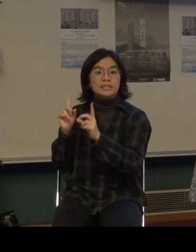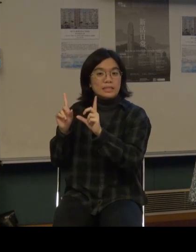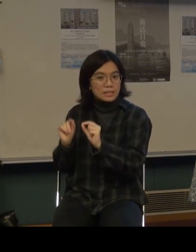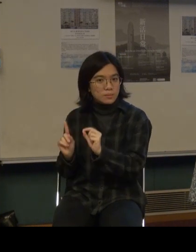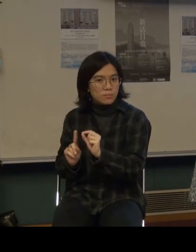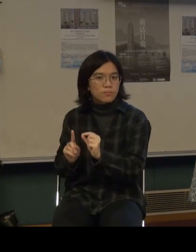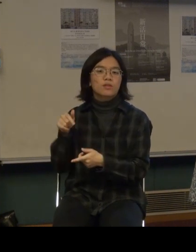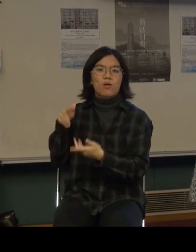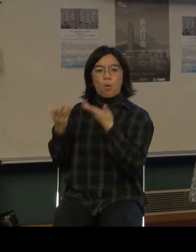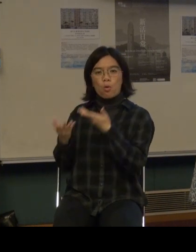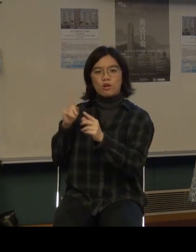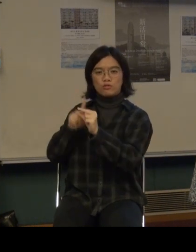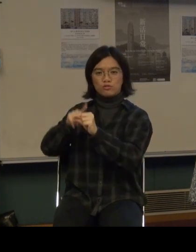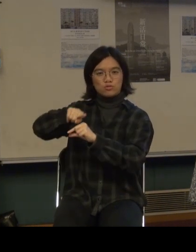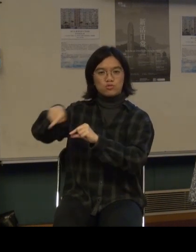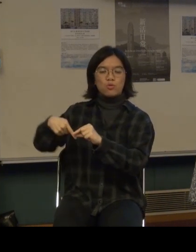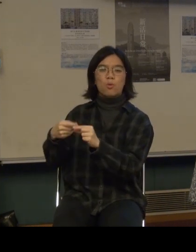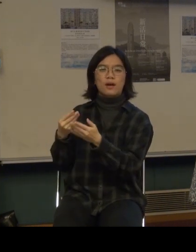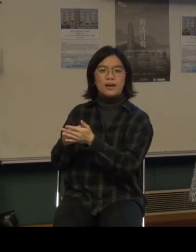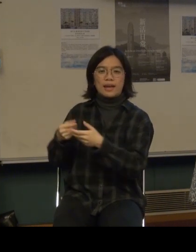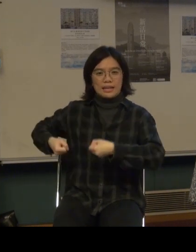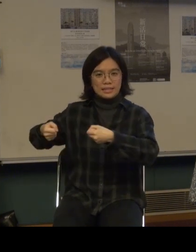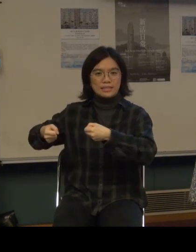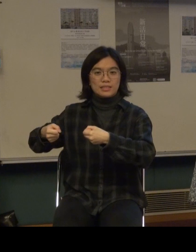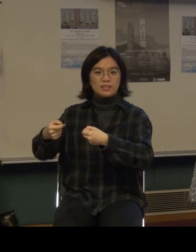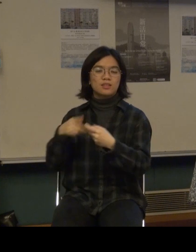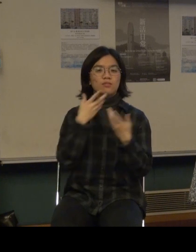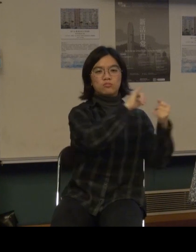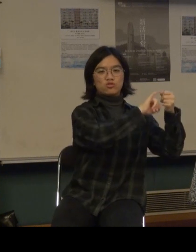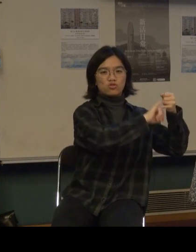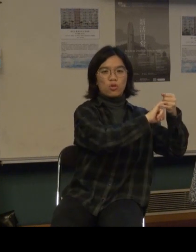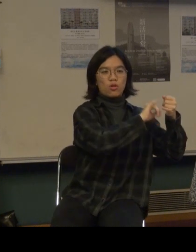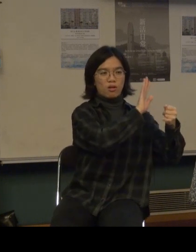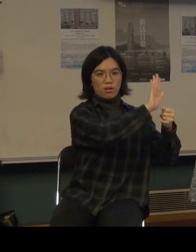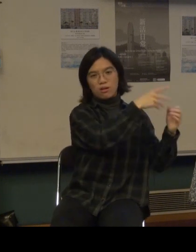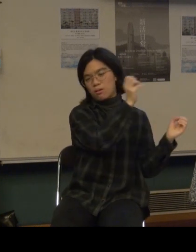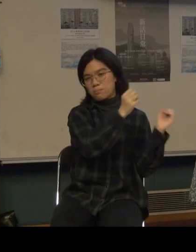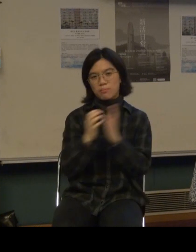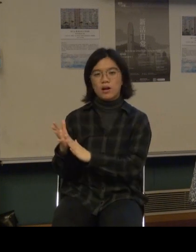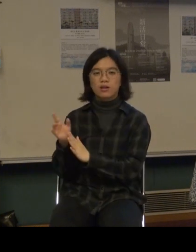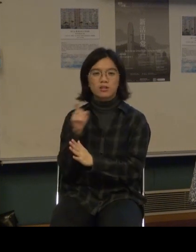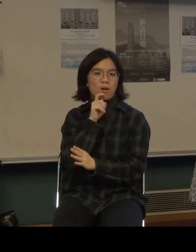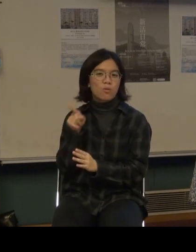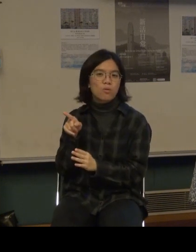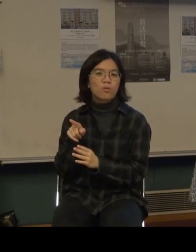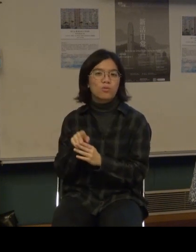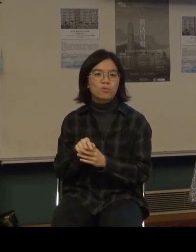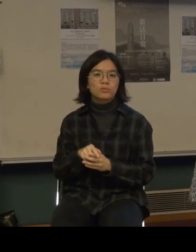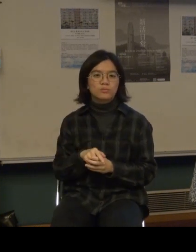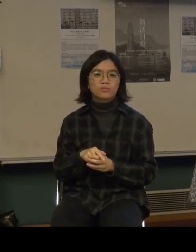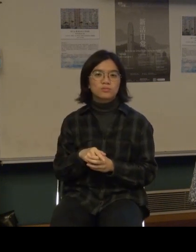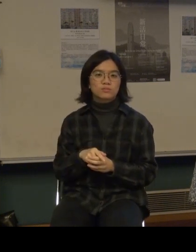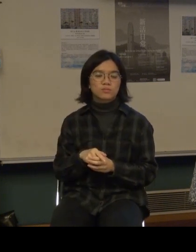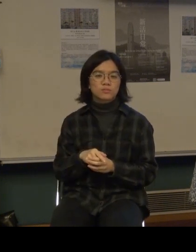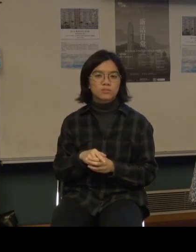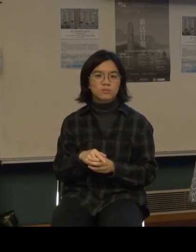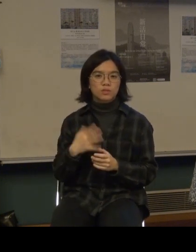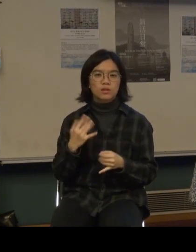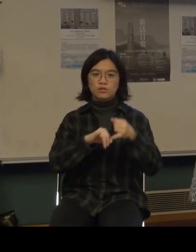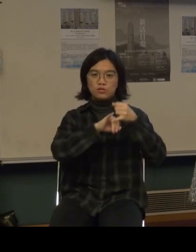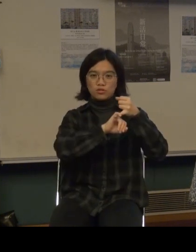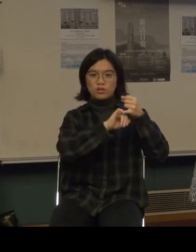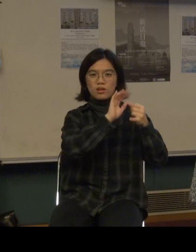影響。咁啊，上海街市係點樣嘅咧？當時喺上海嘅共同租界嗰度，上海嘅工部局咧